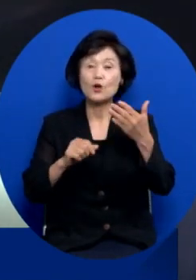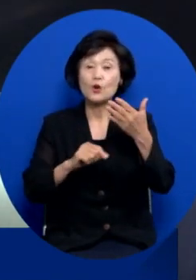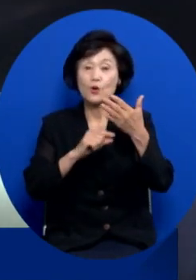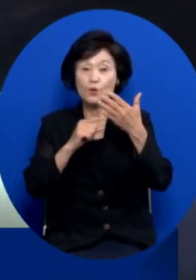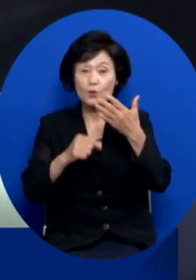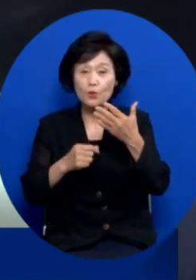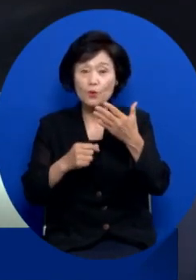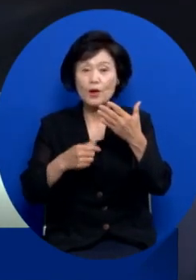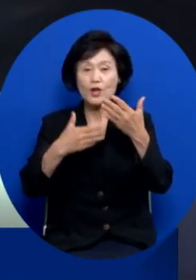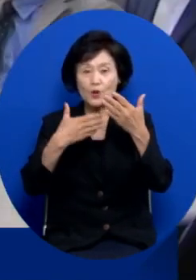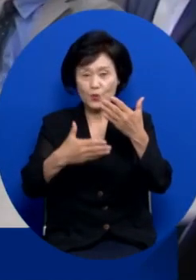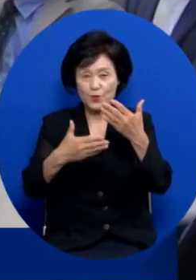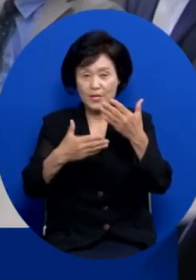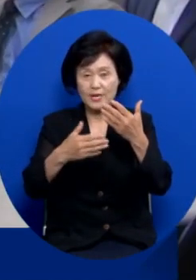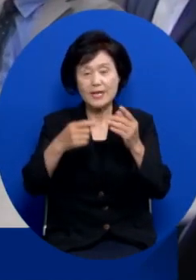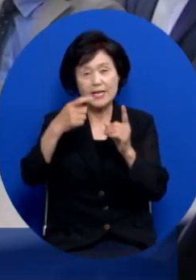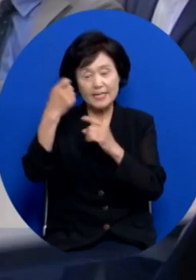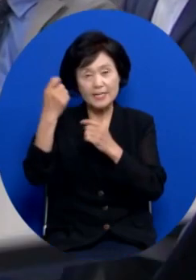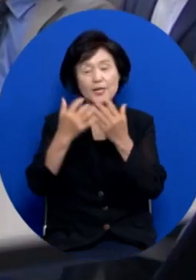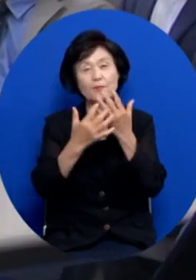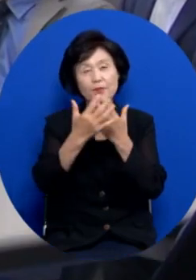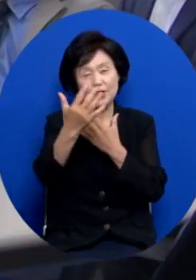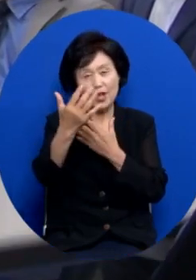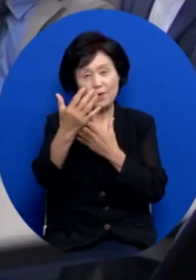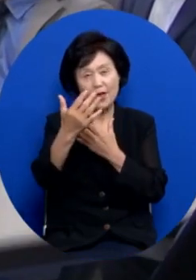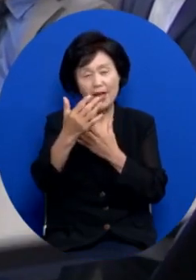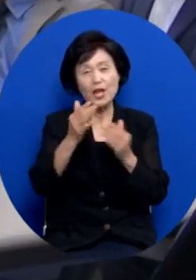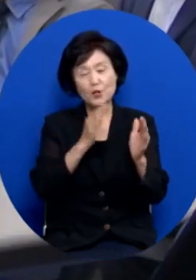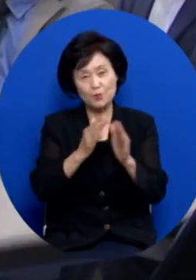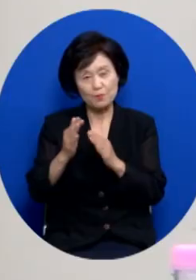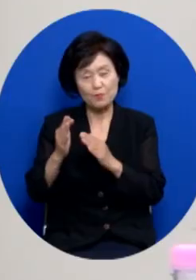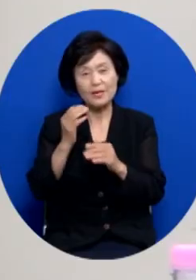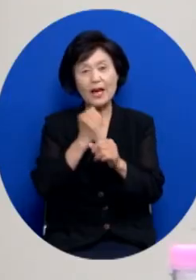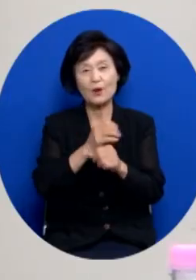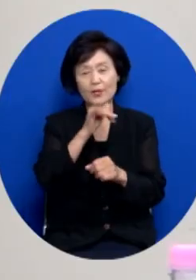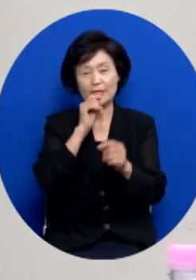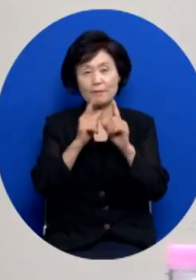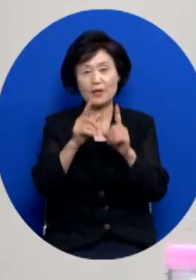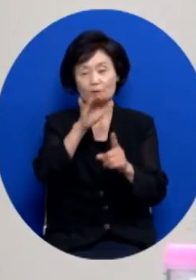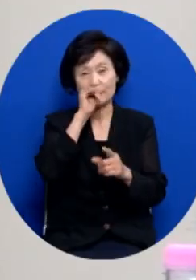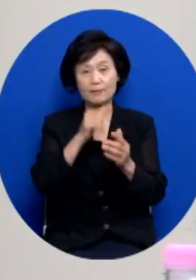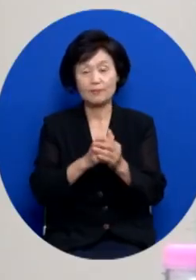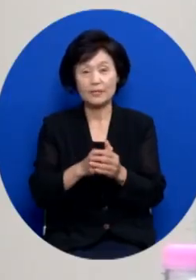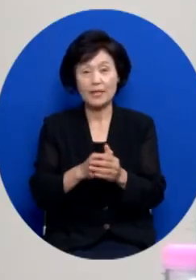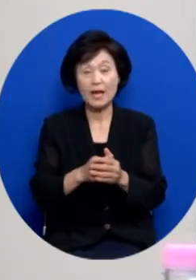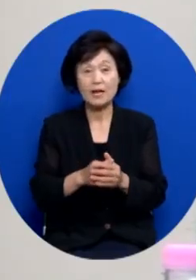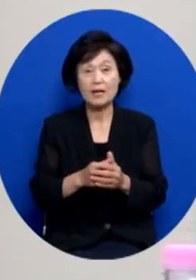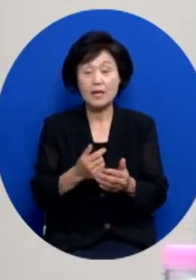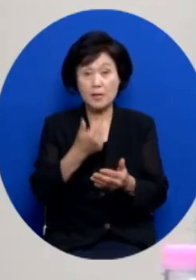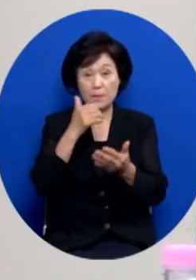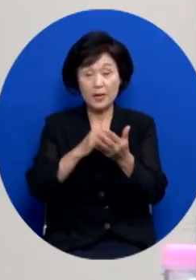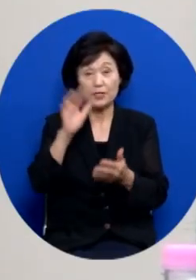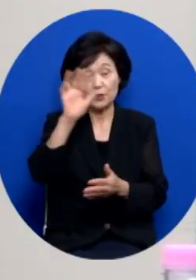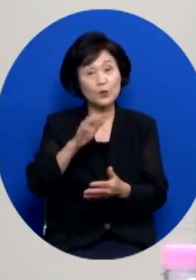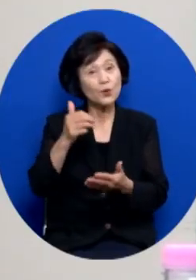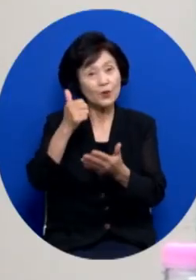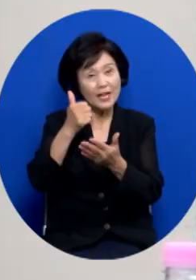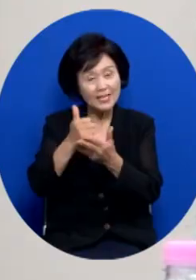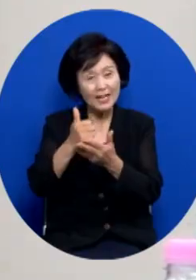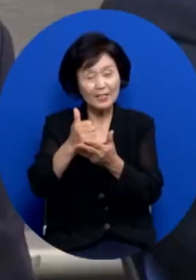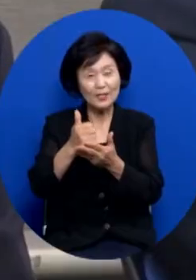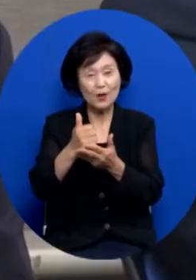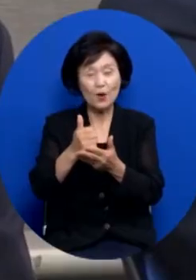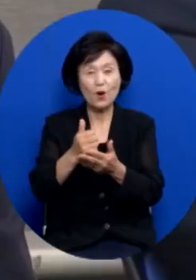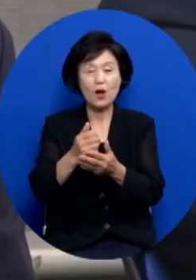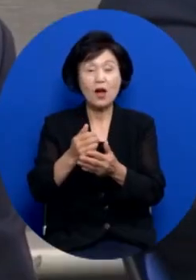돼야 된다 김부총회장은 남은 기념사업에 예장백석 장종현 총회장도 아낌없는 지원과 응원을